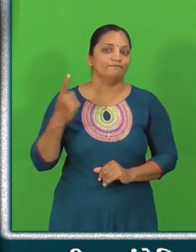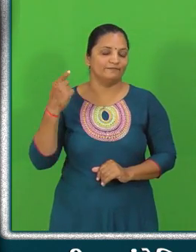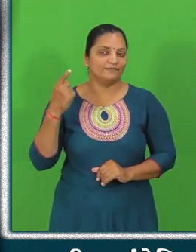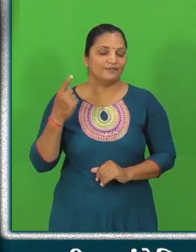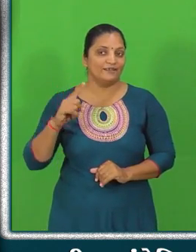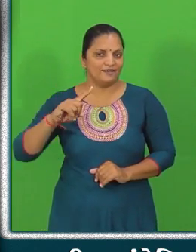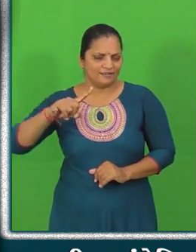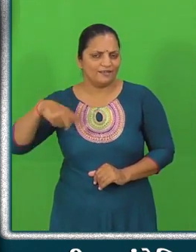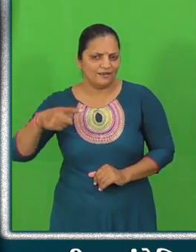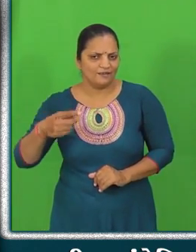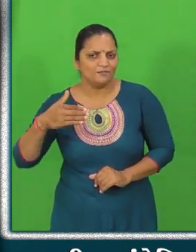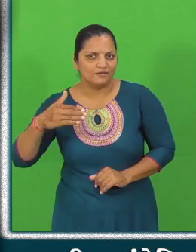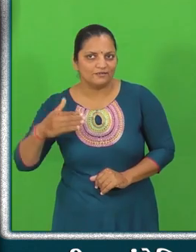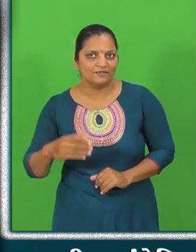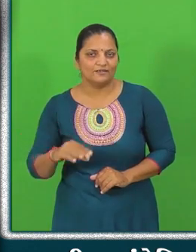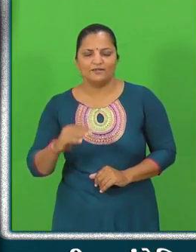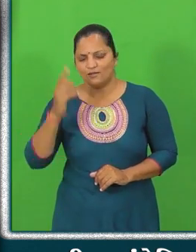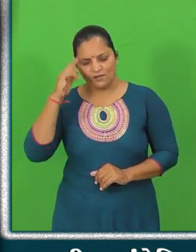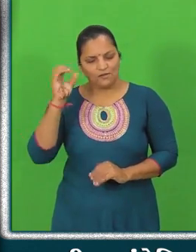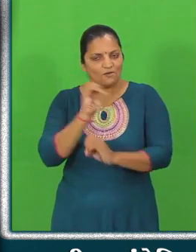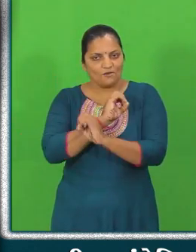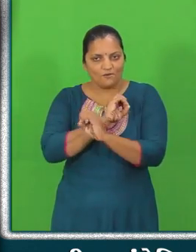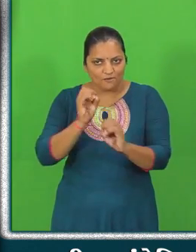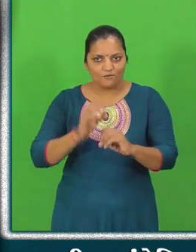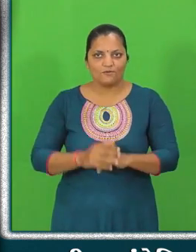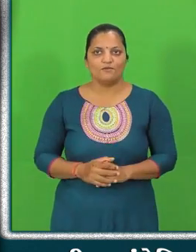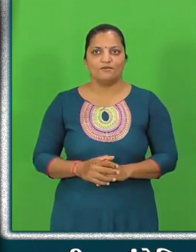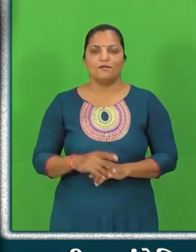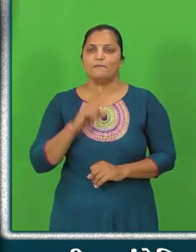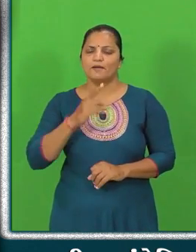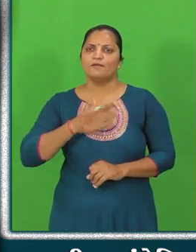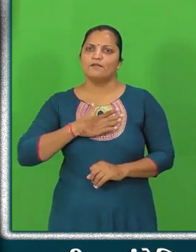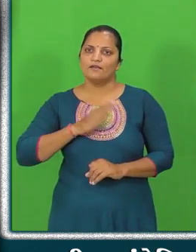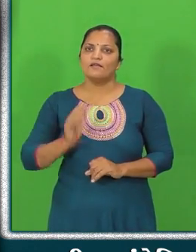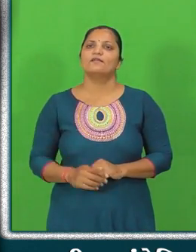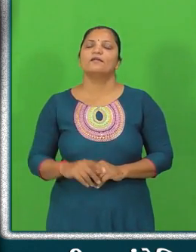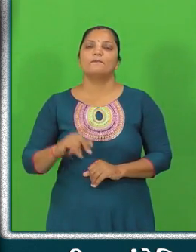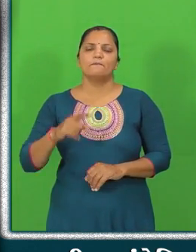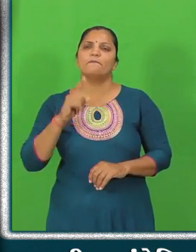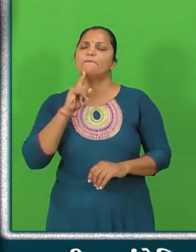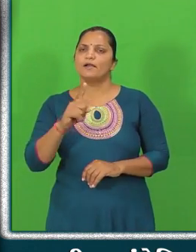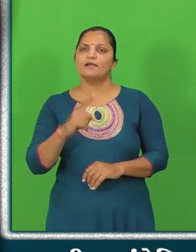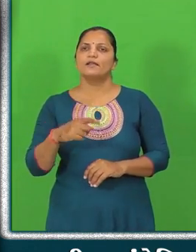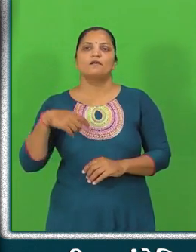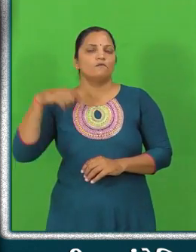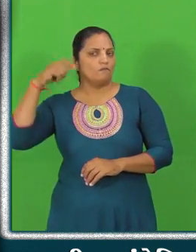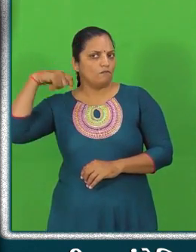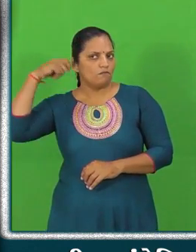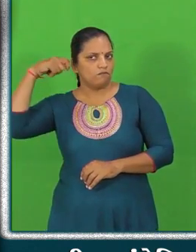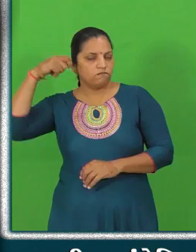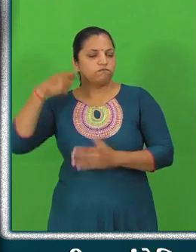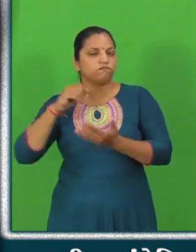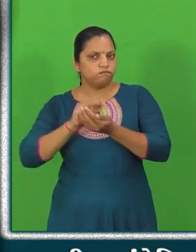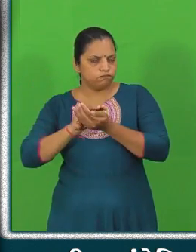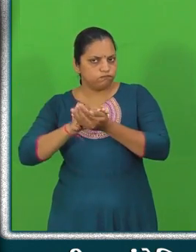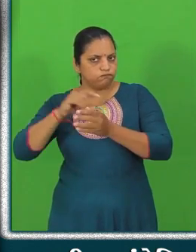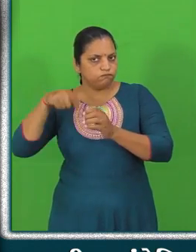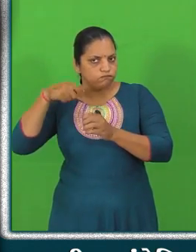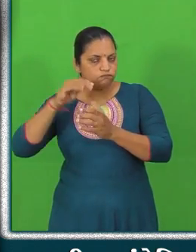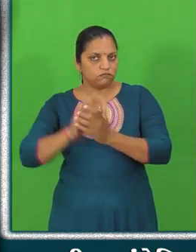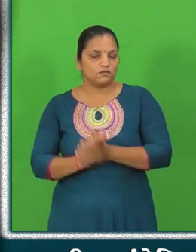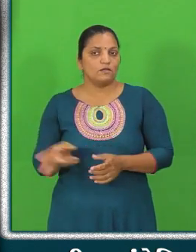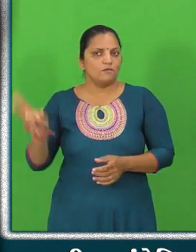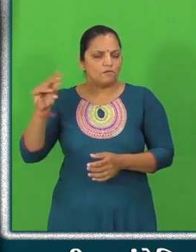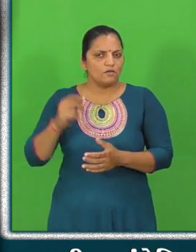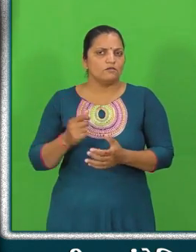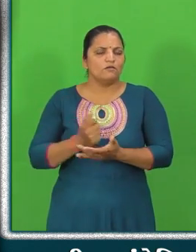કાલે પણ ચાલુ રાખવા માંગો છો? કોઈ વાંધો નહીં, અમે લાઈવ નથી ભણાવતા, પણ રેકોર્ડેડ વિડીયો તો છે તમારી પાસે, કોઈ ચિંતા નહીં. અને